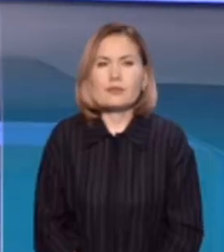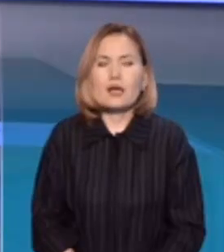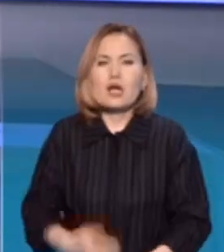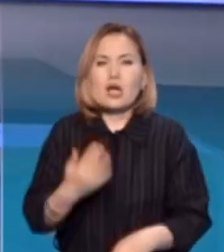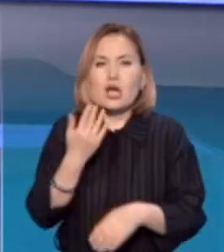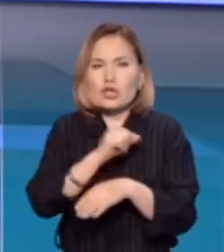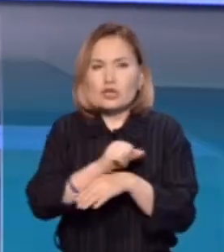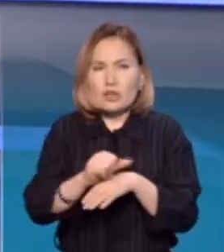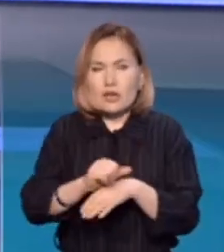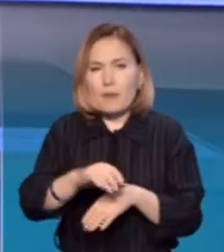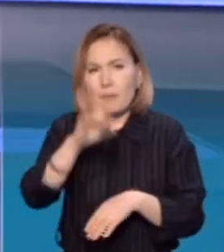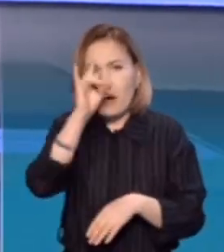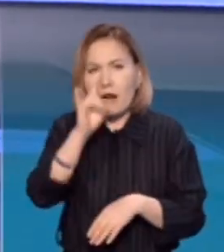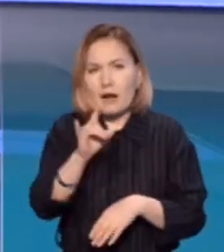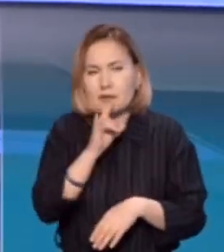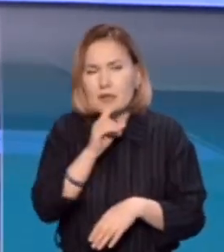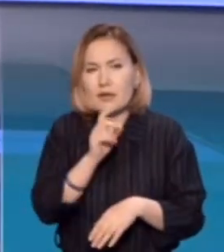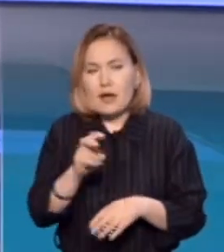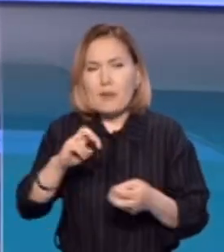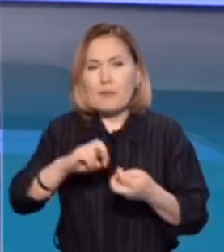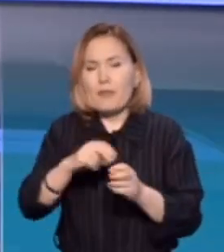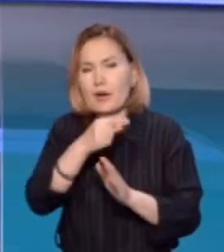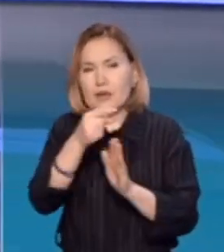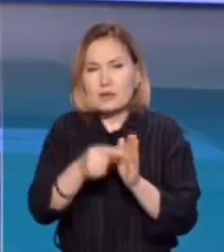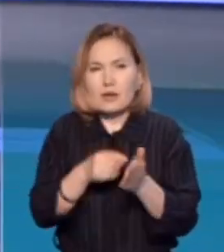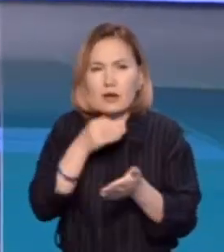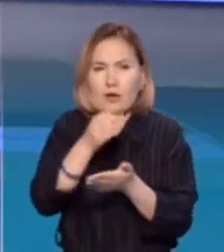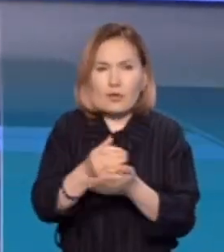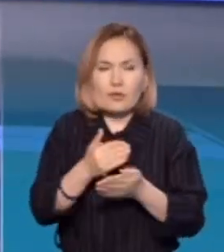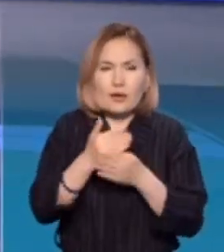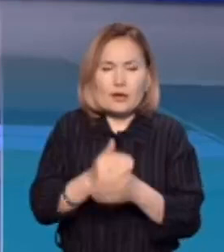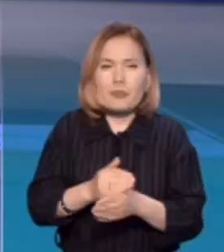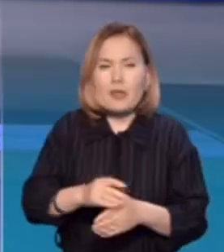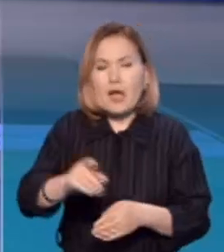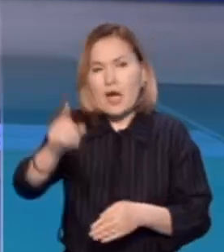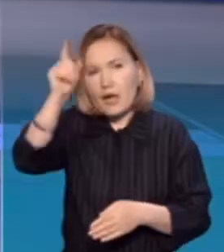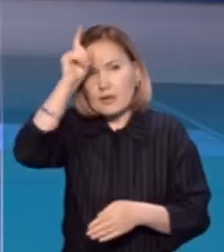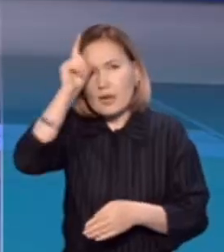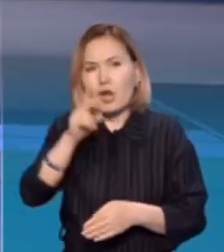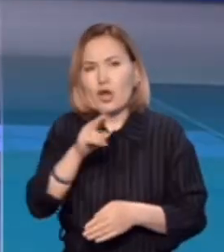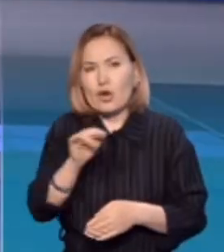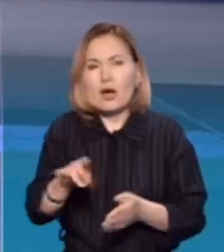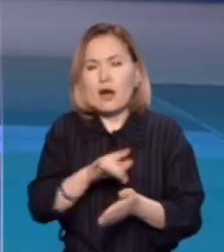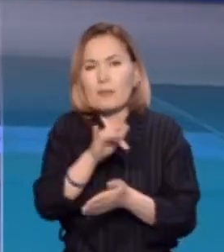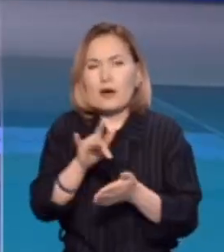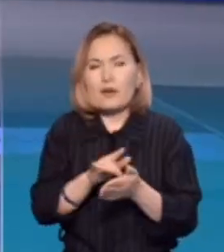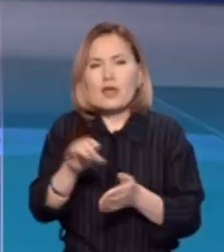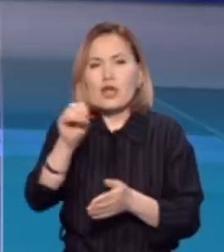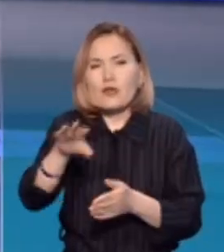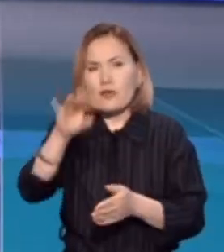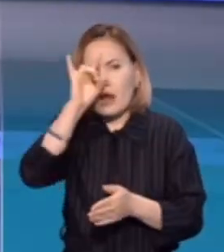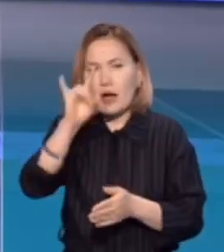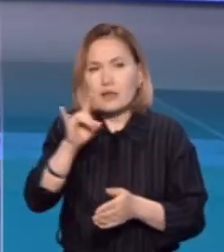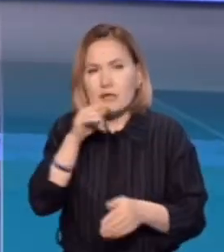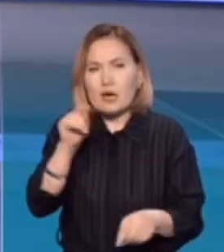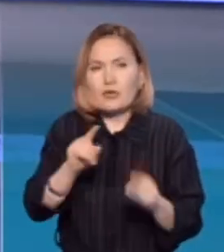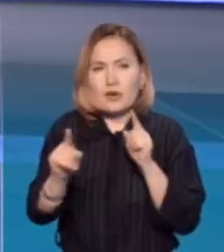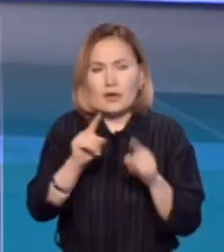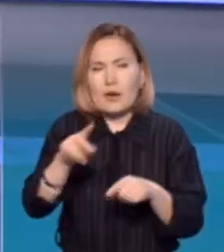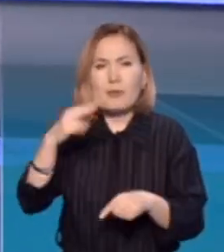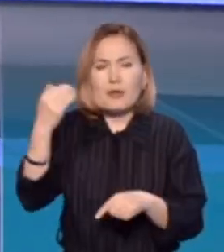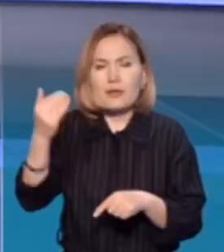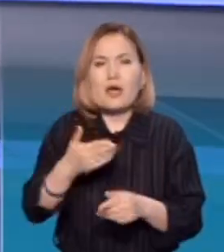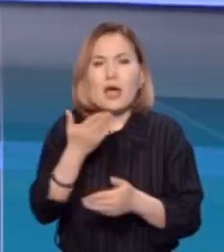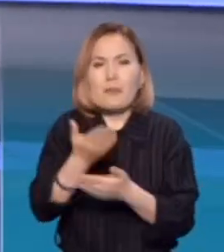Шетелдегі қандастар мәселесі президент Қасым Жомарт Тоқаевтың бас назарында. Германияның Кёльн қаласында өткен Еуропа қазақтарының құрылтайында